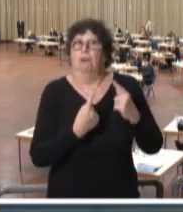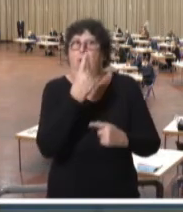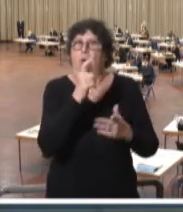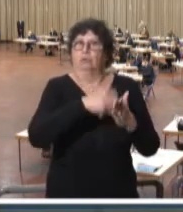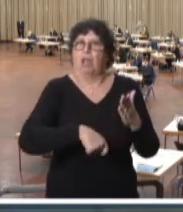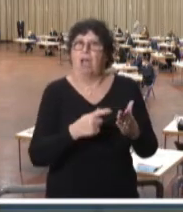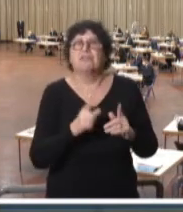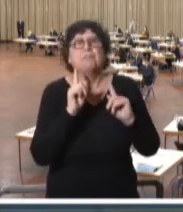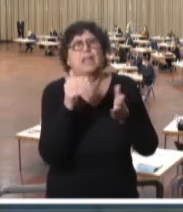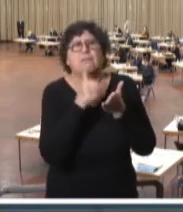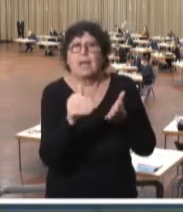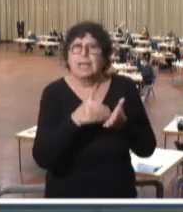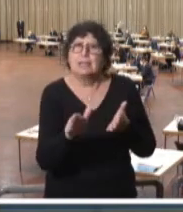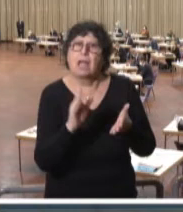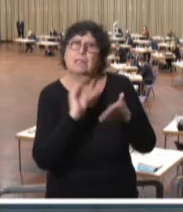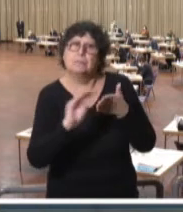heißt es weiter,